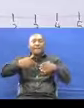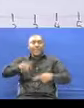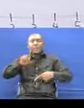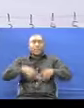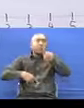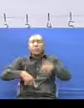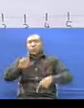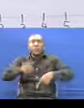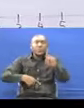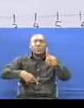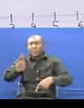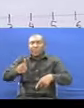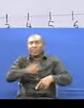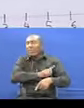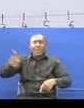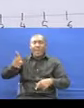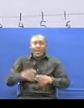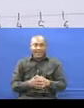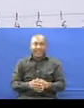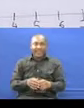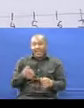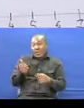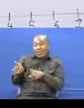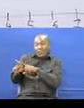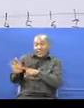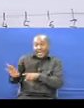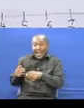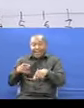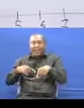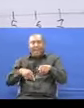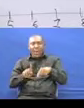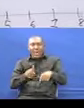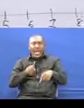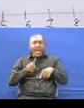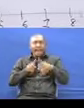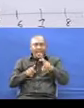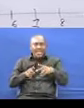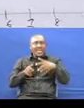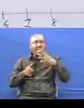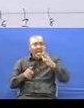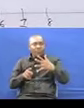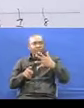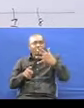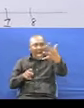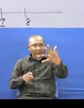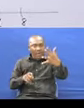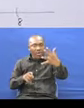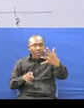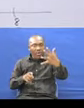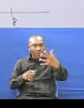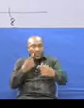tembea. Mwenzia anatembea huyu. Anatoka hapa tu ya kwanza, moja, mbili, tatu, nne, tano. Atafika hapa huyu